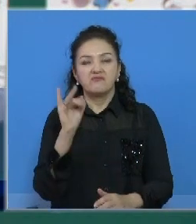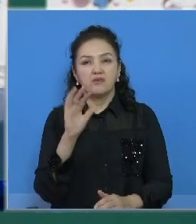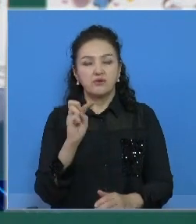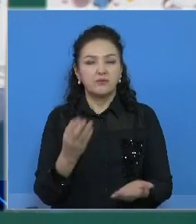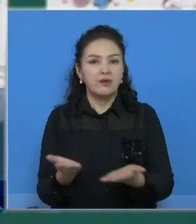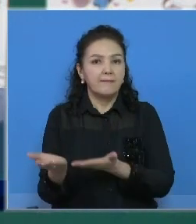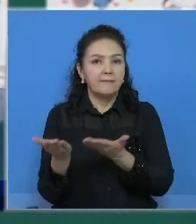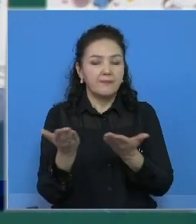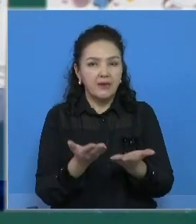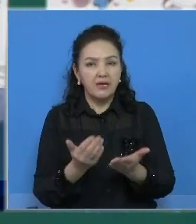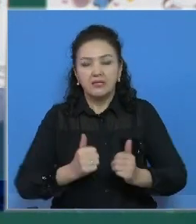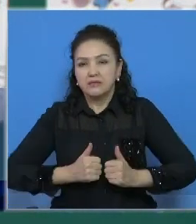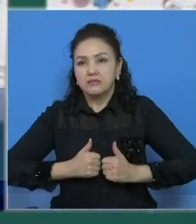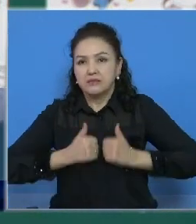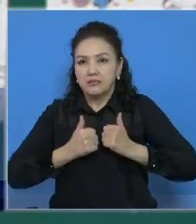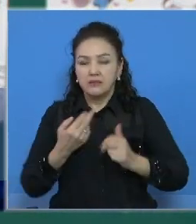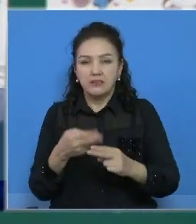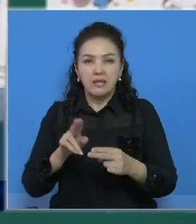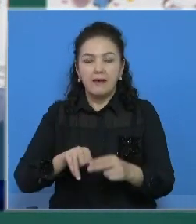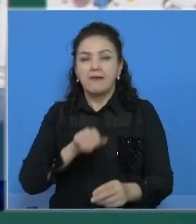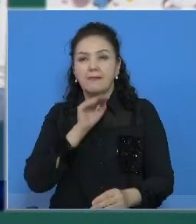призван стимулировать их к этой профессии.